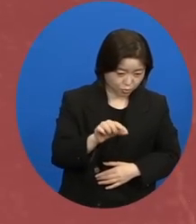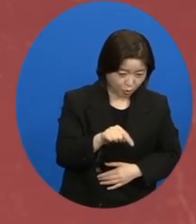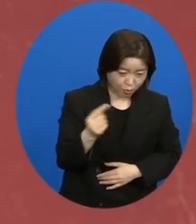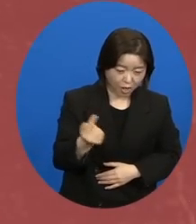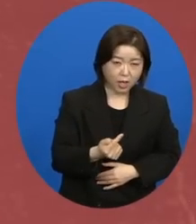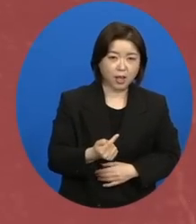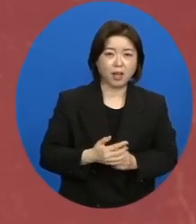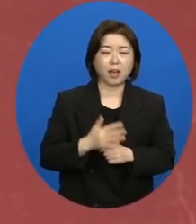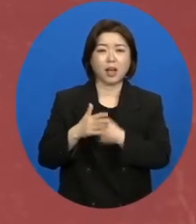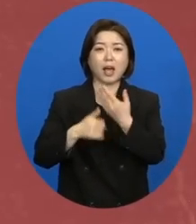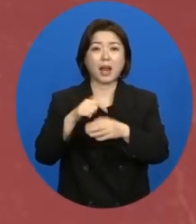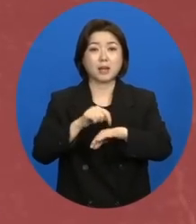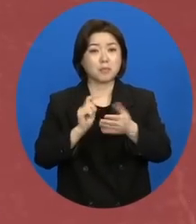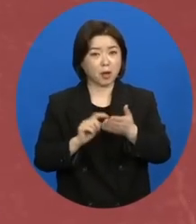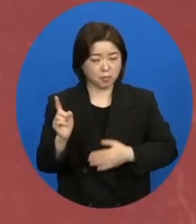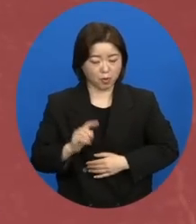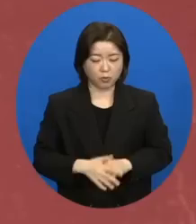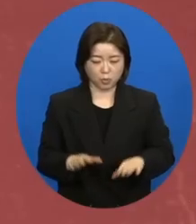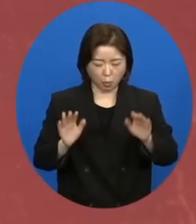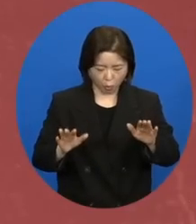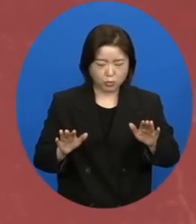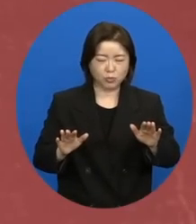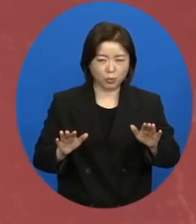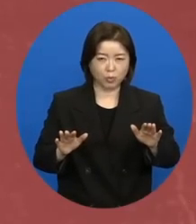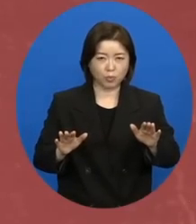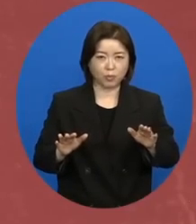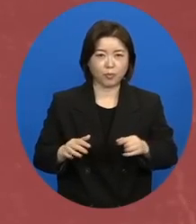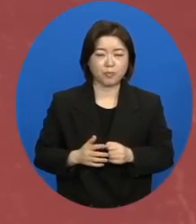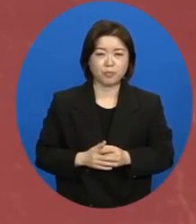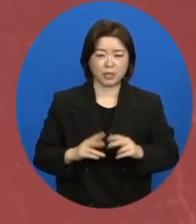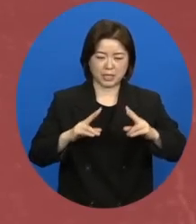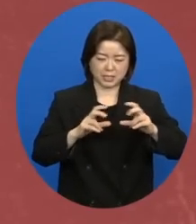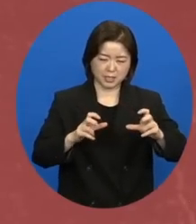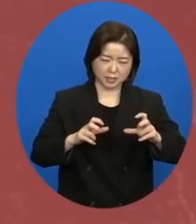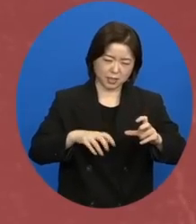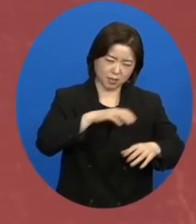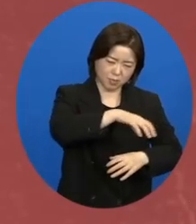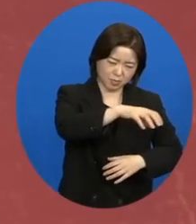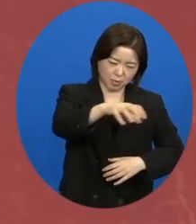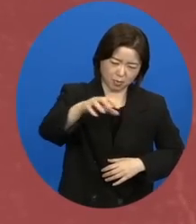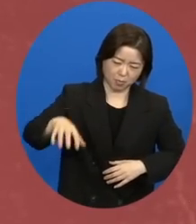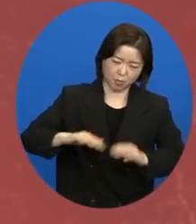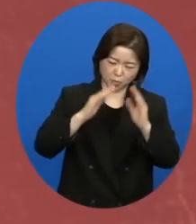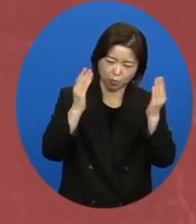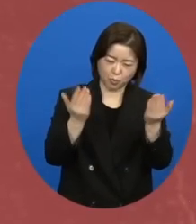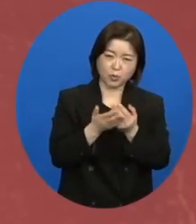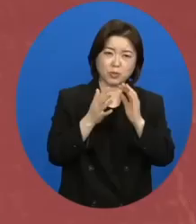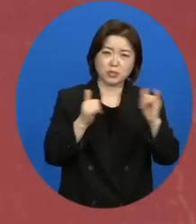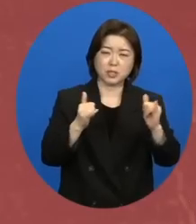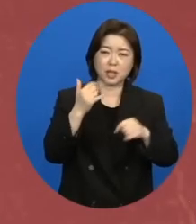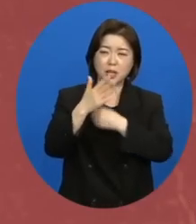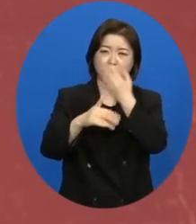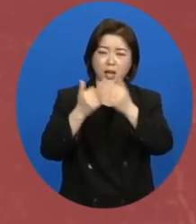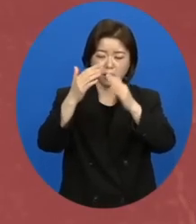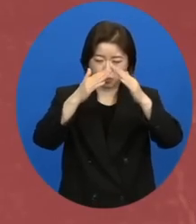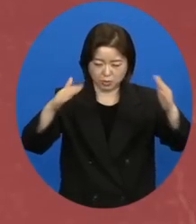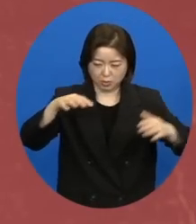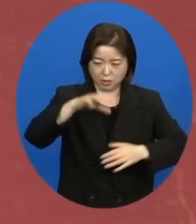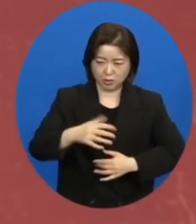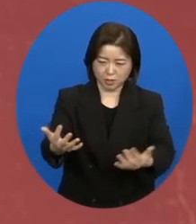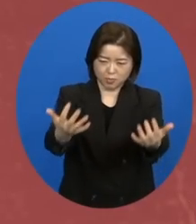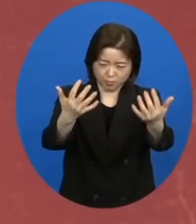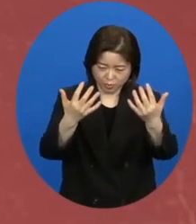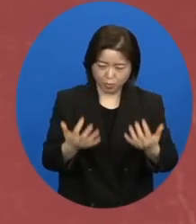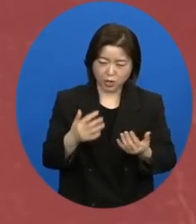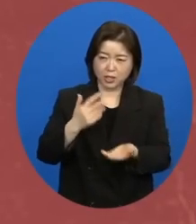하나님의 마음 뭐냐면 이 시간에도 성남의 모든 사람이 하나님의 전을 찾아와서